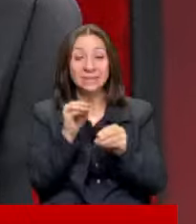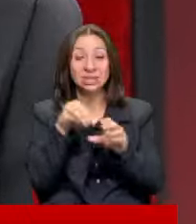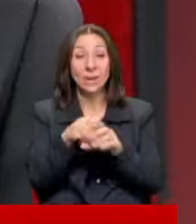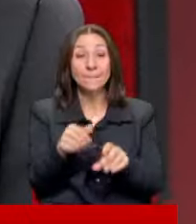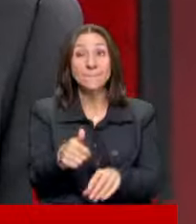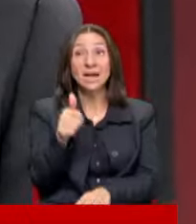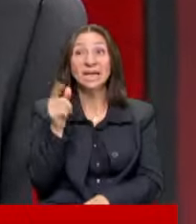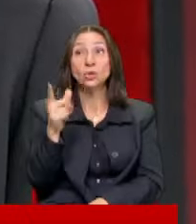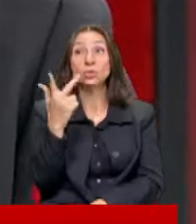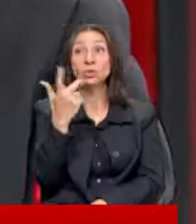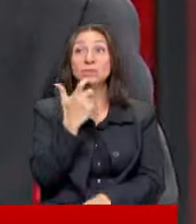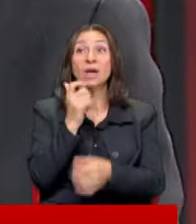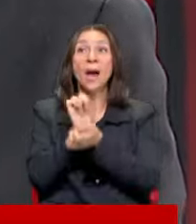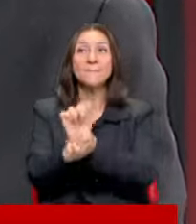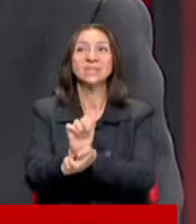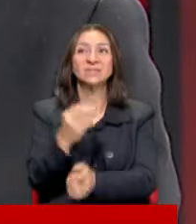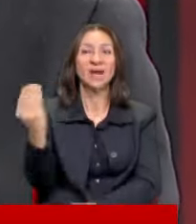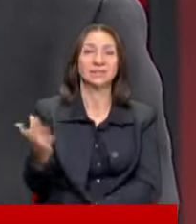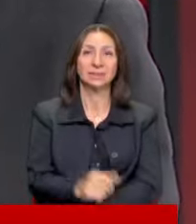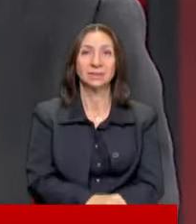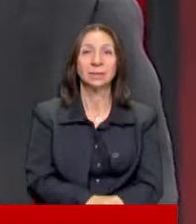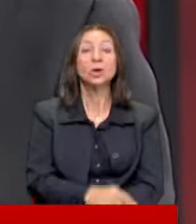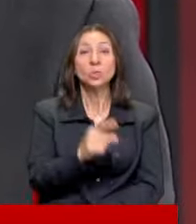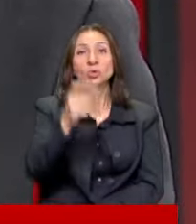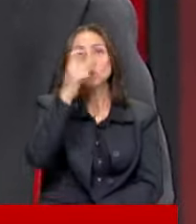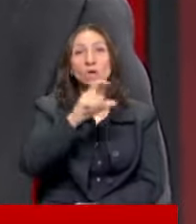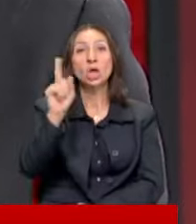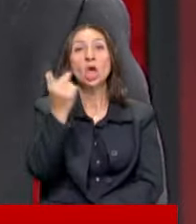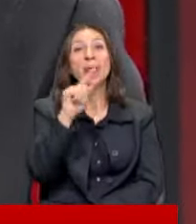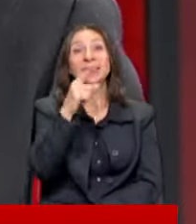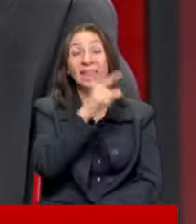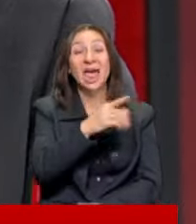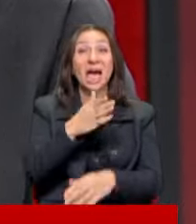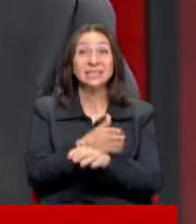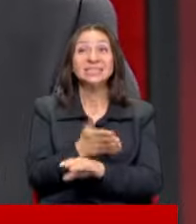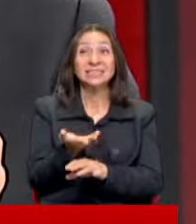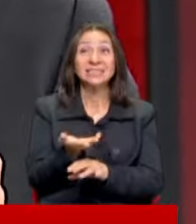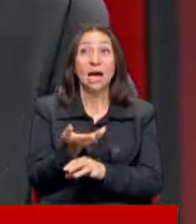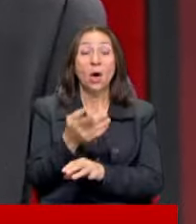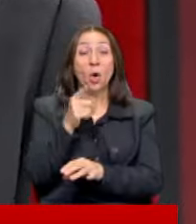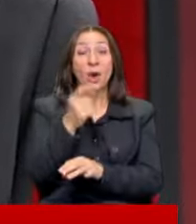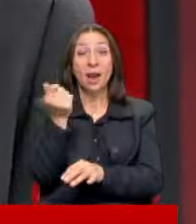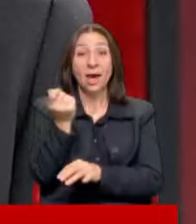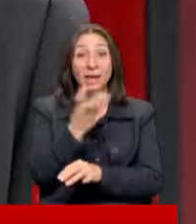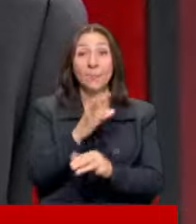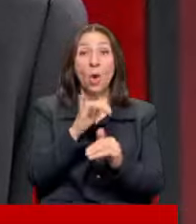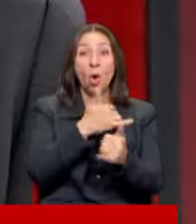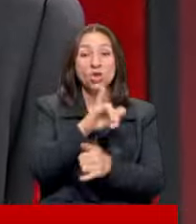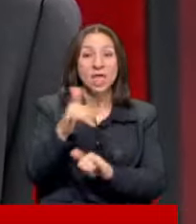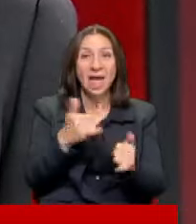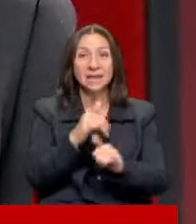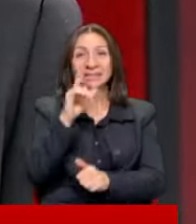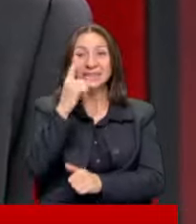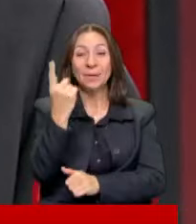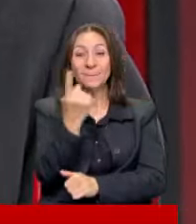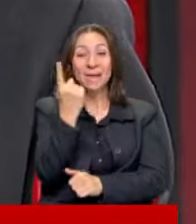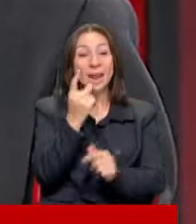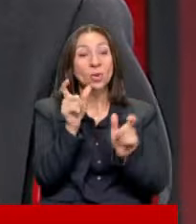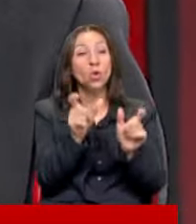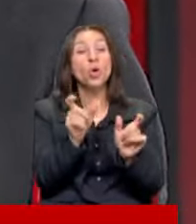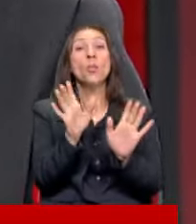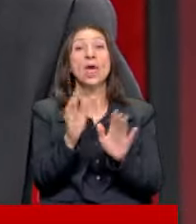bakanını 3 yıl hapse mahkum etti bu ülkeyi yöneten Aslında o rakamları oynayarak sadece birilerini